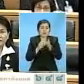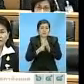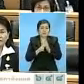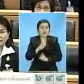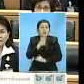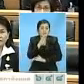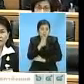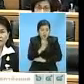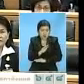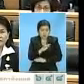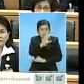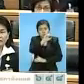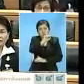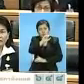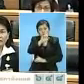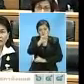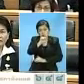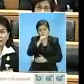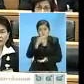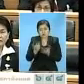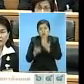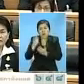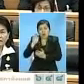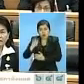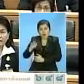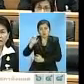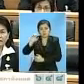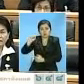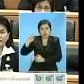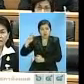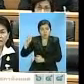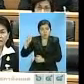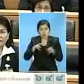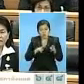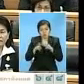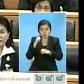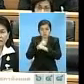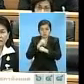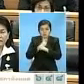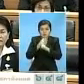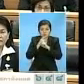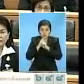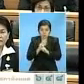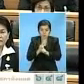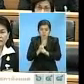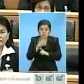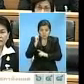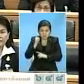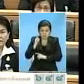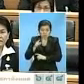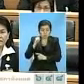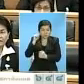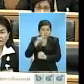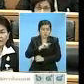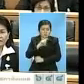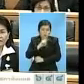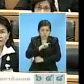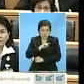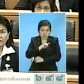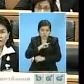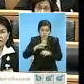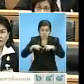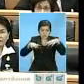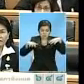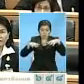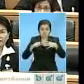มาชิกสภาผู้แทนราษฎรหรือวุฒิสมาชิกไม่ให้ปฏิบัติหน้าที่ที่ตัวเองสมควรจะต้องปฏิบัติขัดต่อ